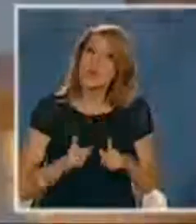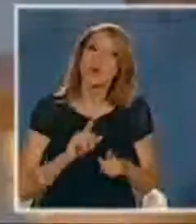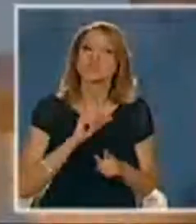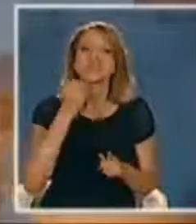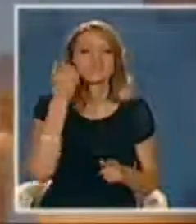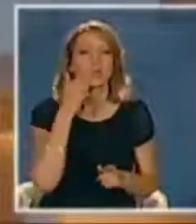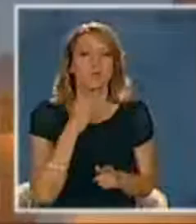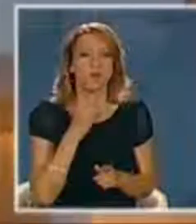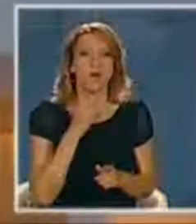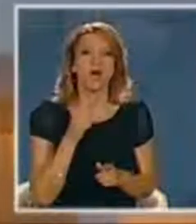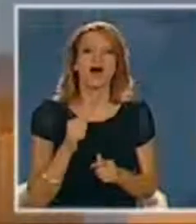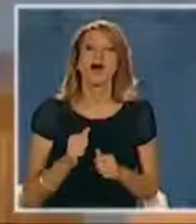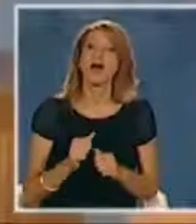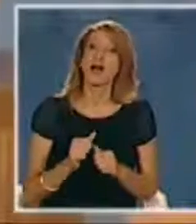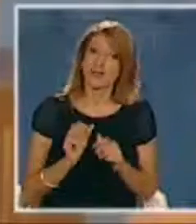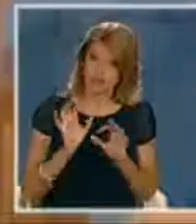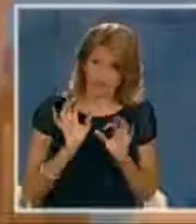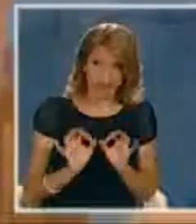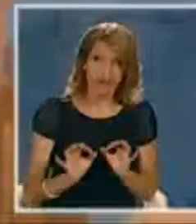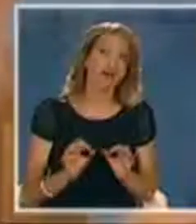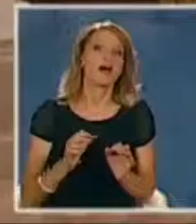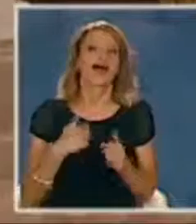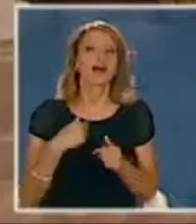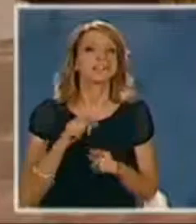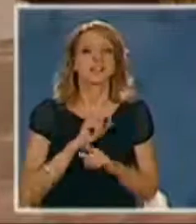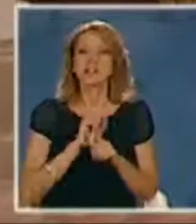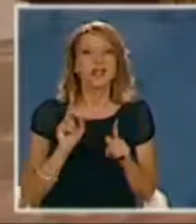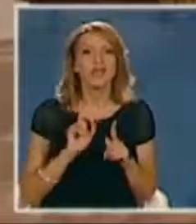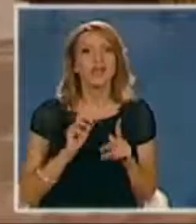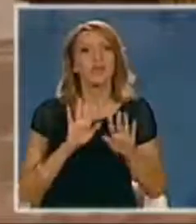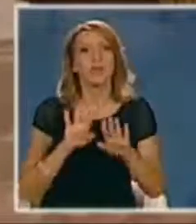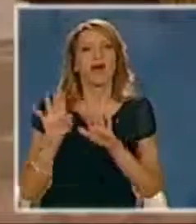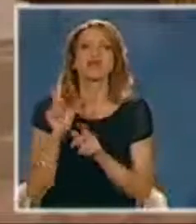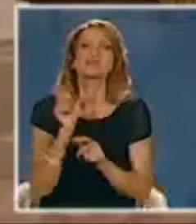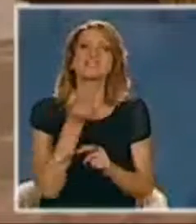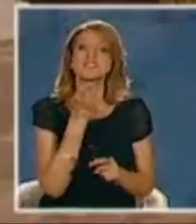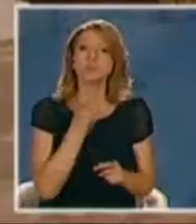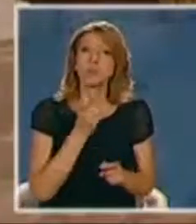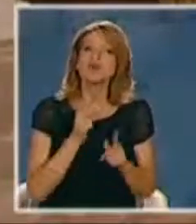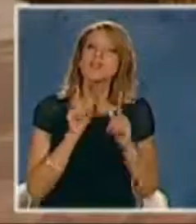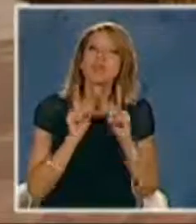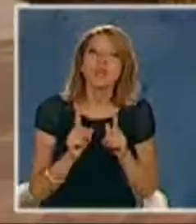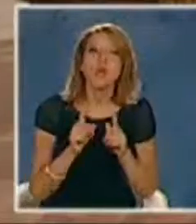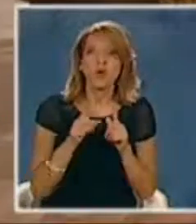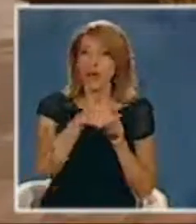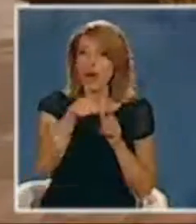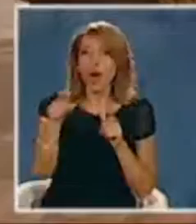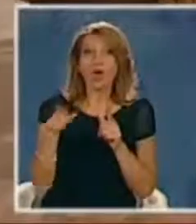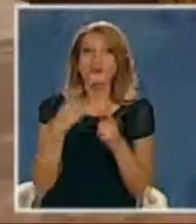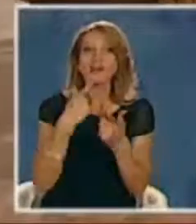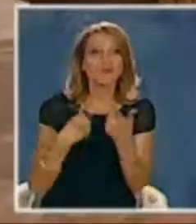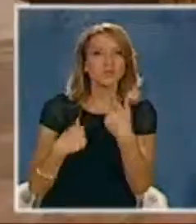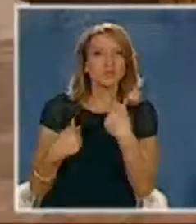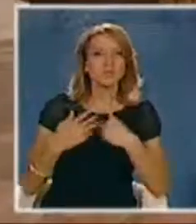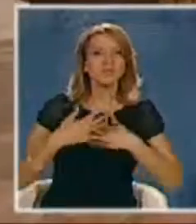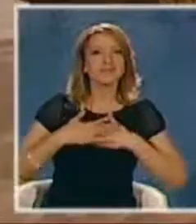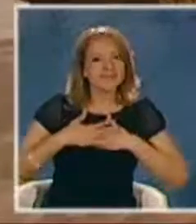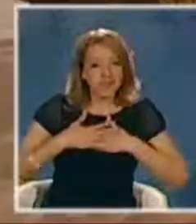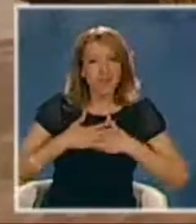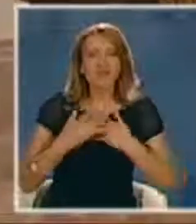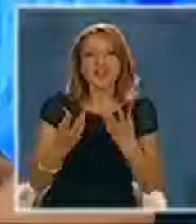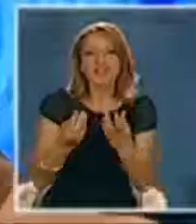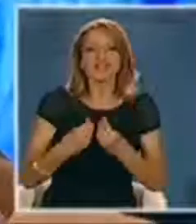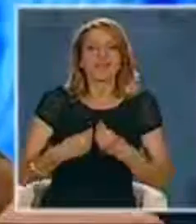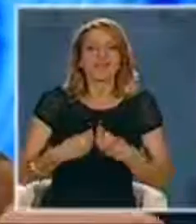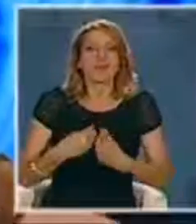ти не помагаш на хората, да, с думи. Но в случая тези думи, които получих към себе с тези благодарности, те ме зарадиха наистина страшно много. Ще ги върнеш на някой